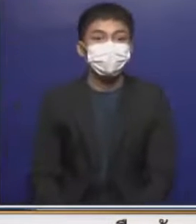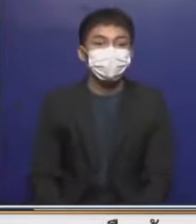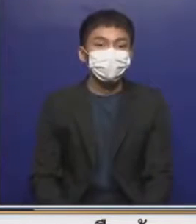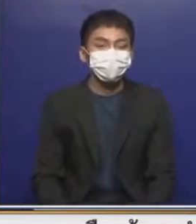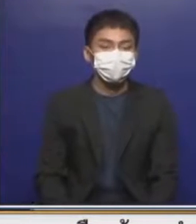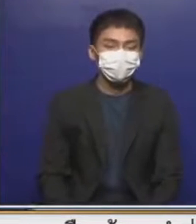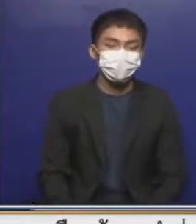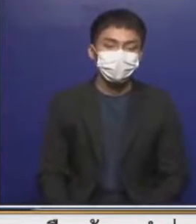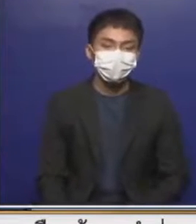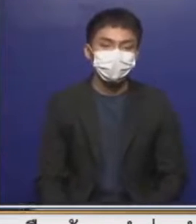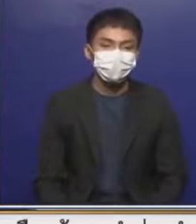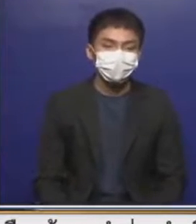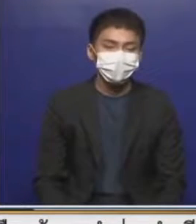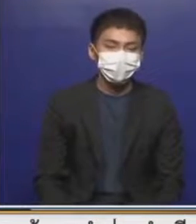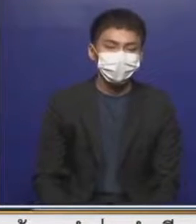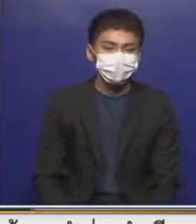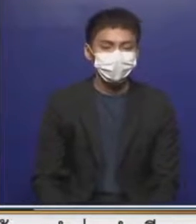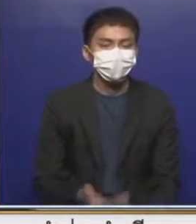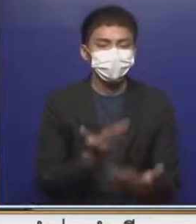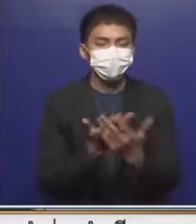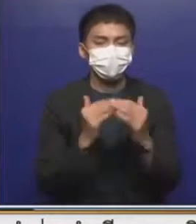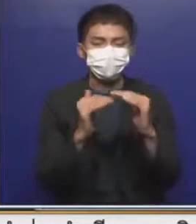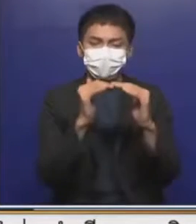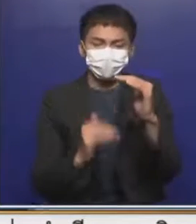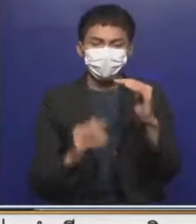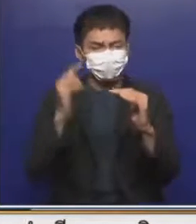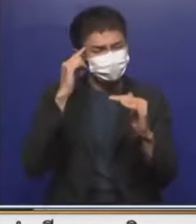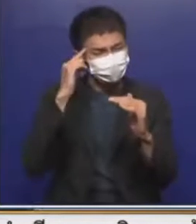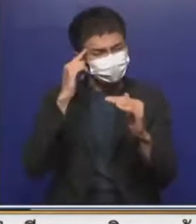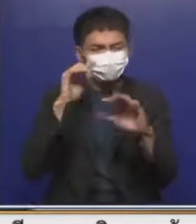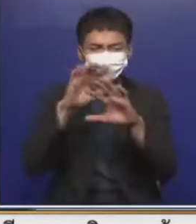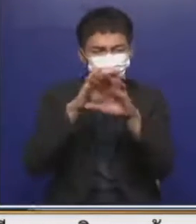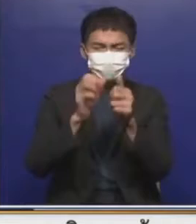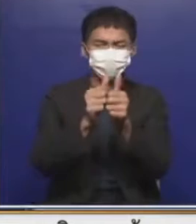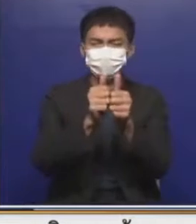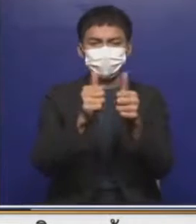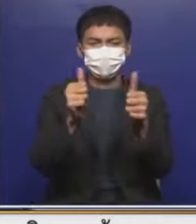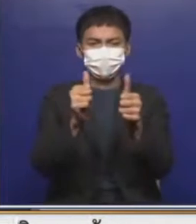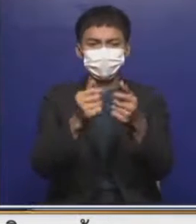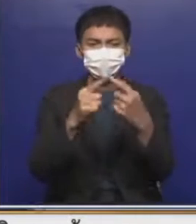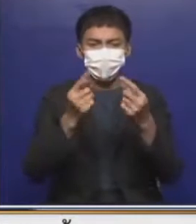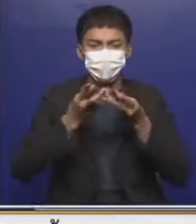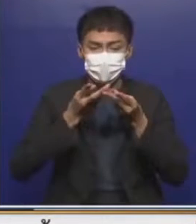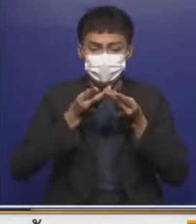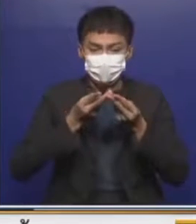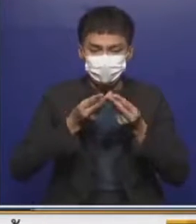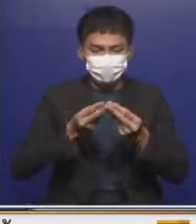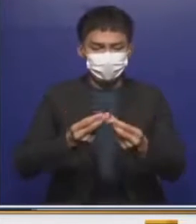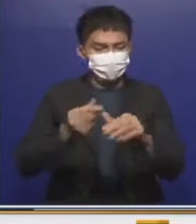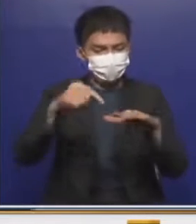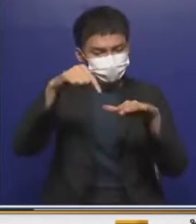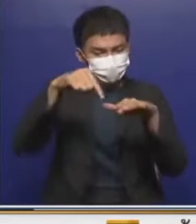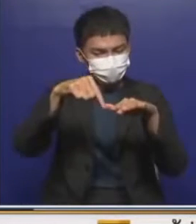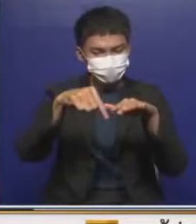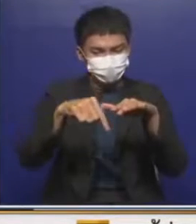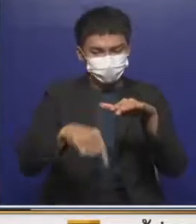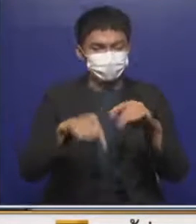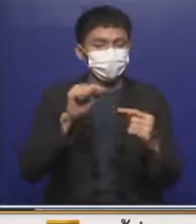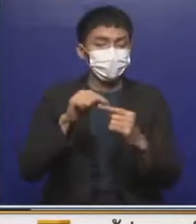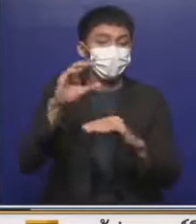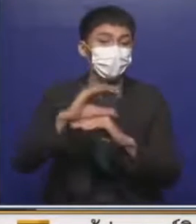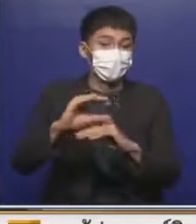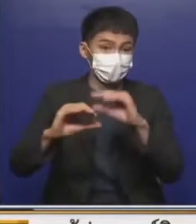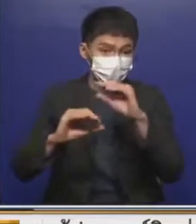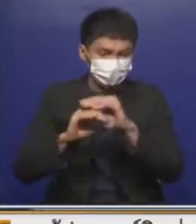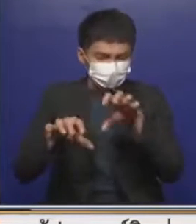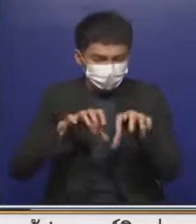าทดูเหมืจะดีครัทปธานครับแต่พอเจาะเข้าไปดในลละเอีดอย่างโงการเสิมสร้างจัดหายุทโปก